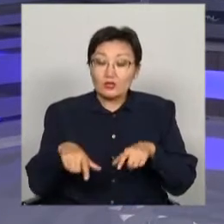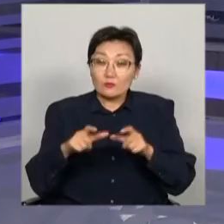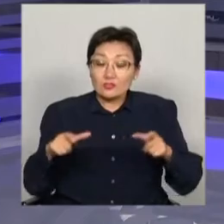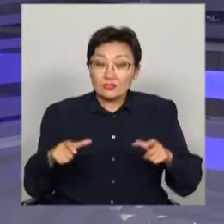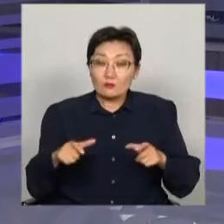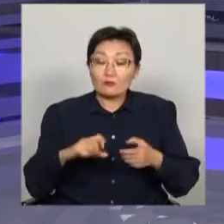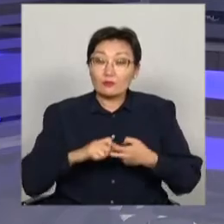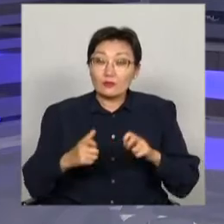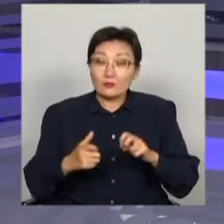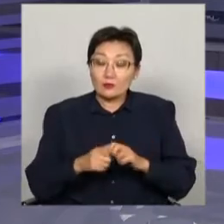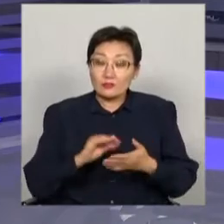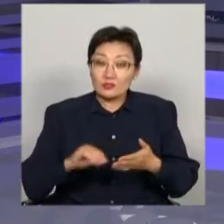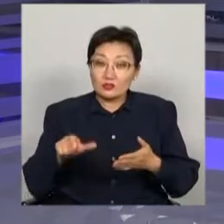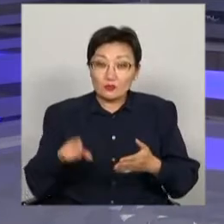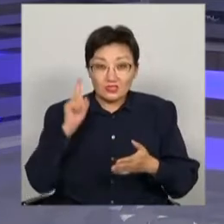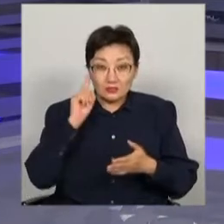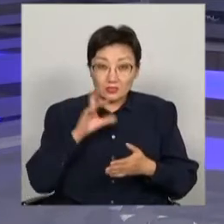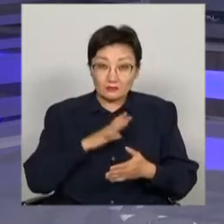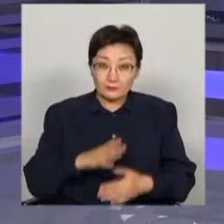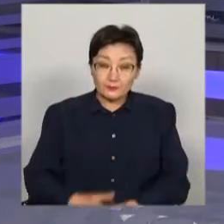жанайғайын әріптесім ұлағат арғын тыңдап келді.